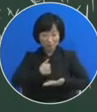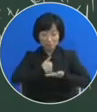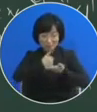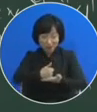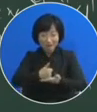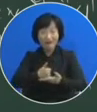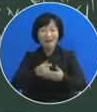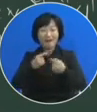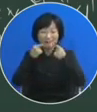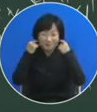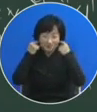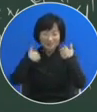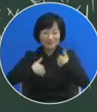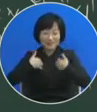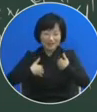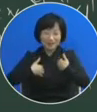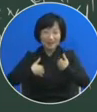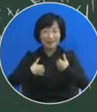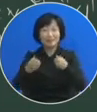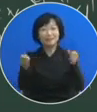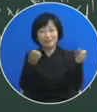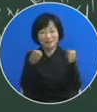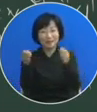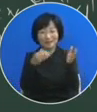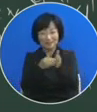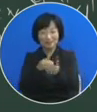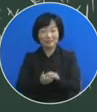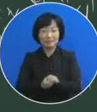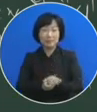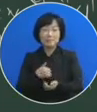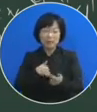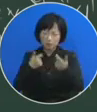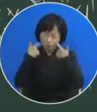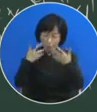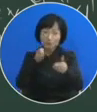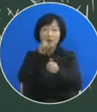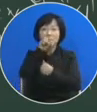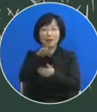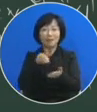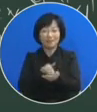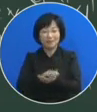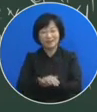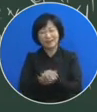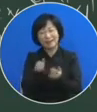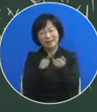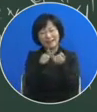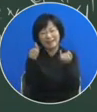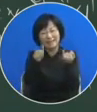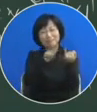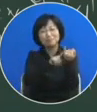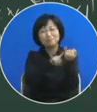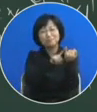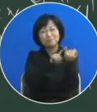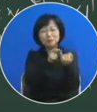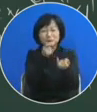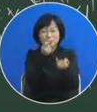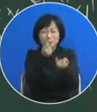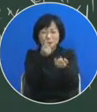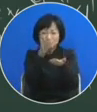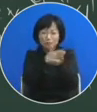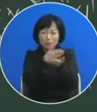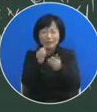and he gave me some tea. 제가 분명히 얘기했습니다. But I absolutely told him. 조금 권사님이 분별력이 없고